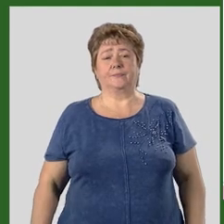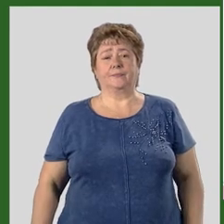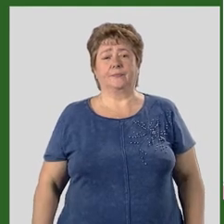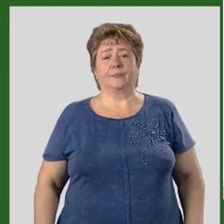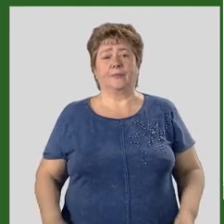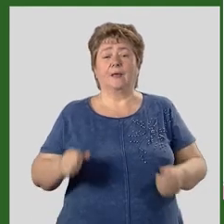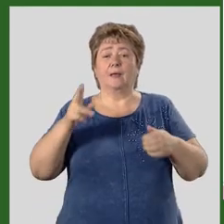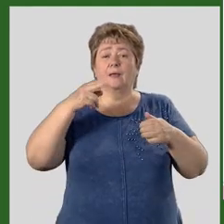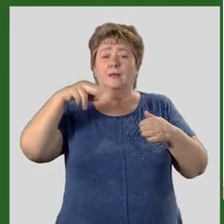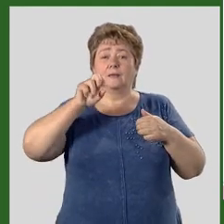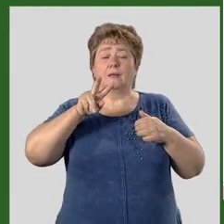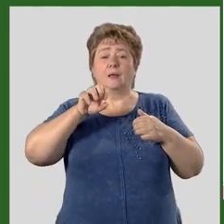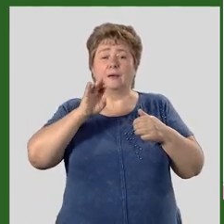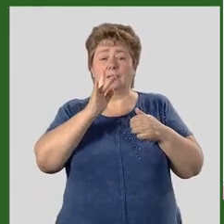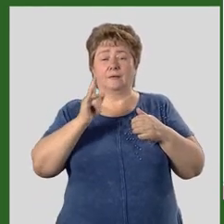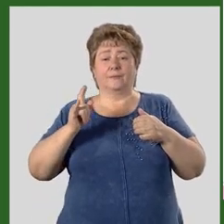Долины.